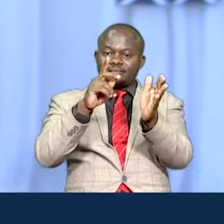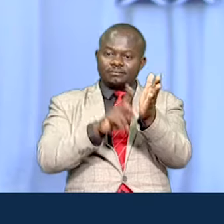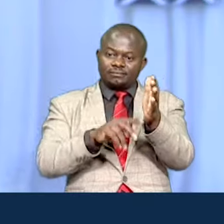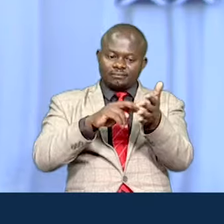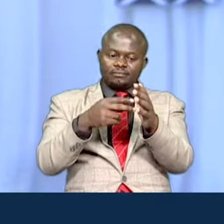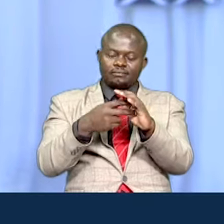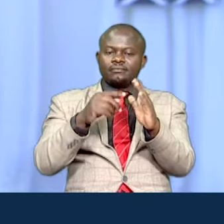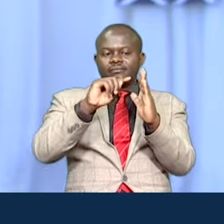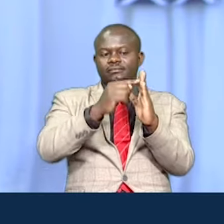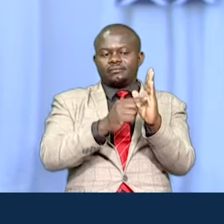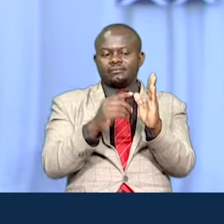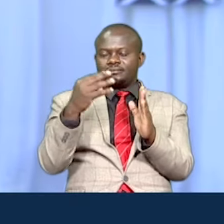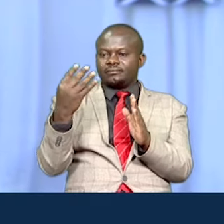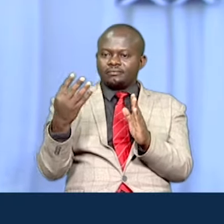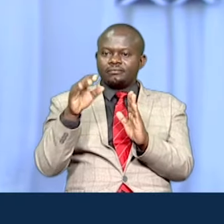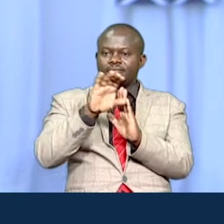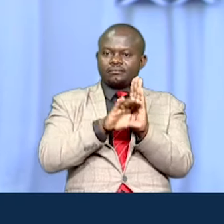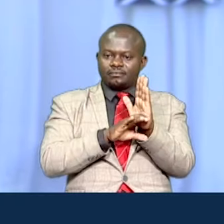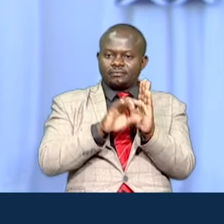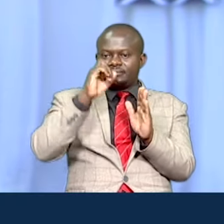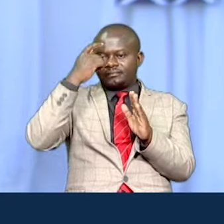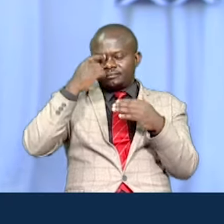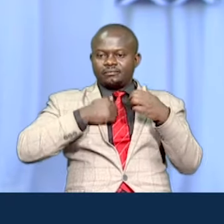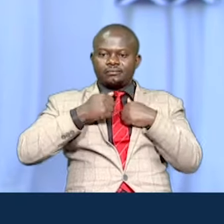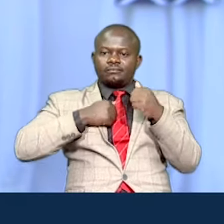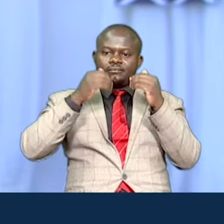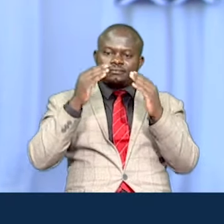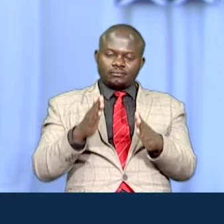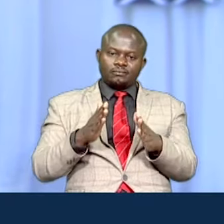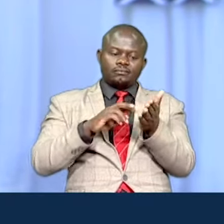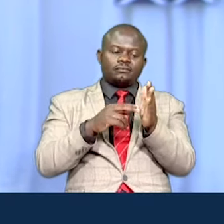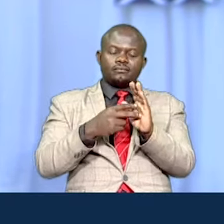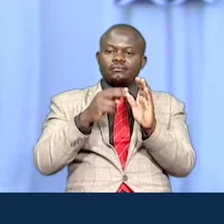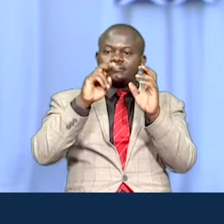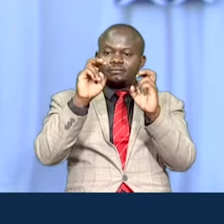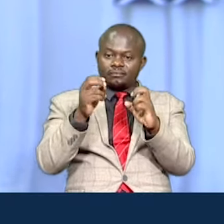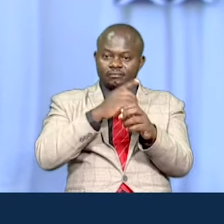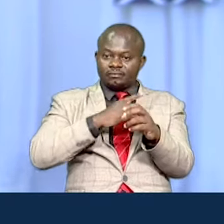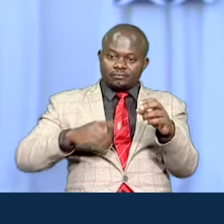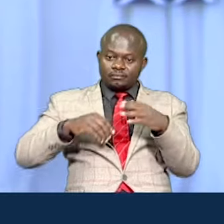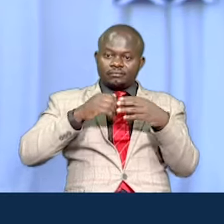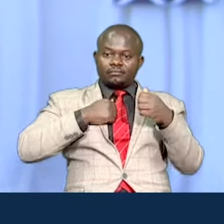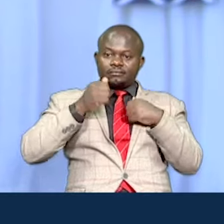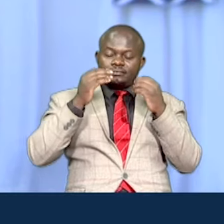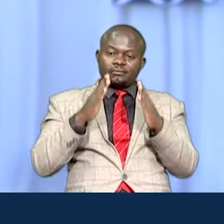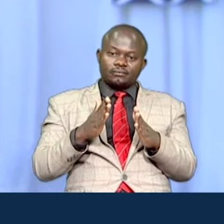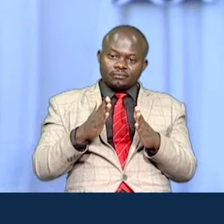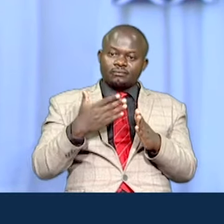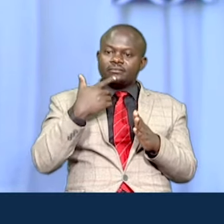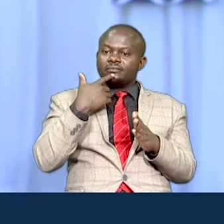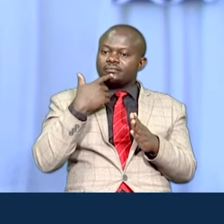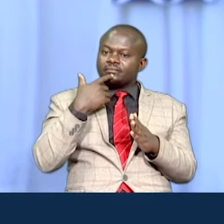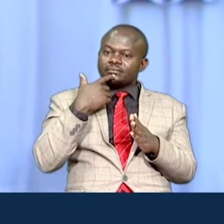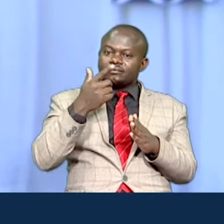Bivuga ya ngingo ya kane y'itegeko nshinga rya Repubulika y'u Rwanda. Bivuga ngo demokarasi mu Rwanda